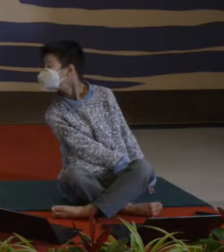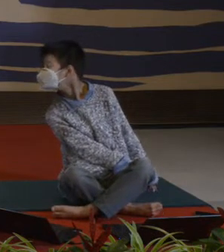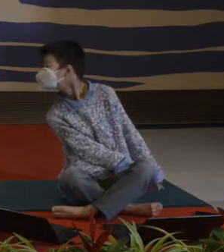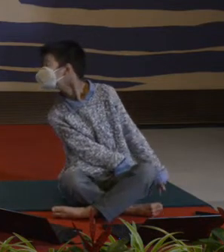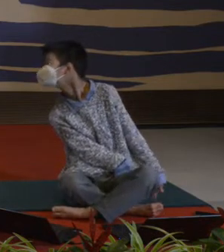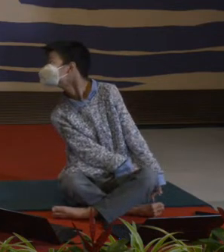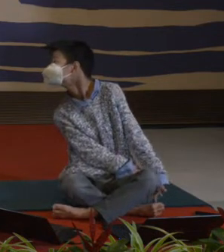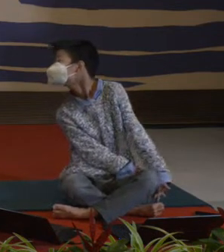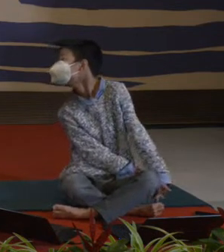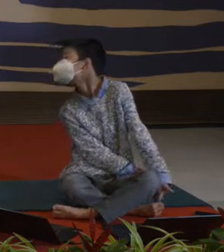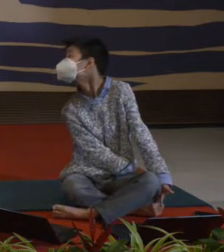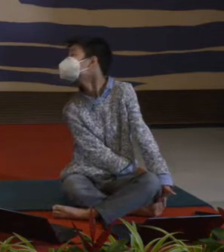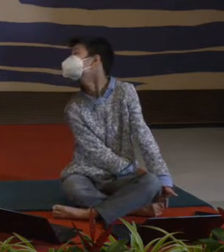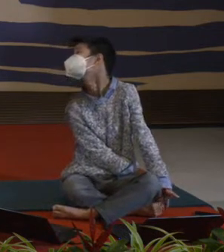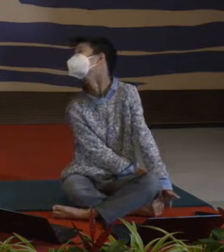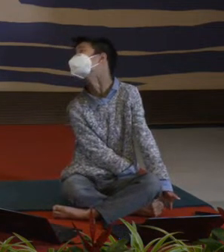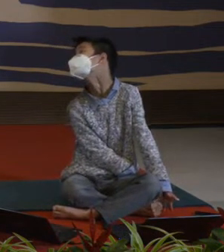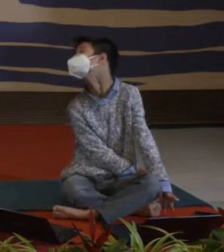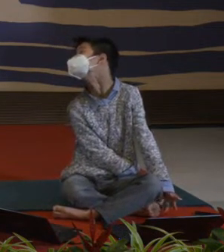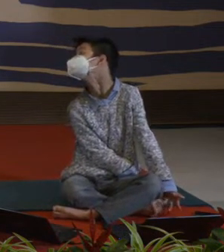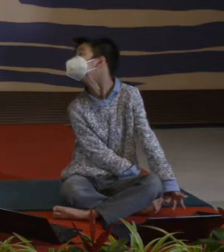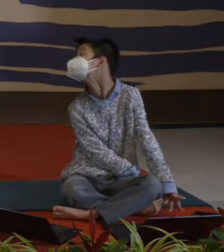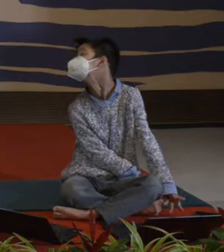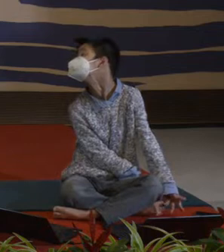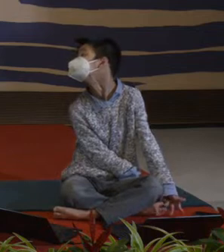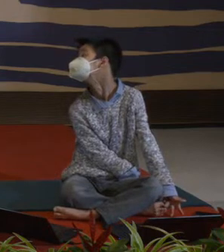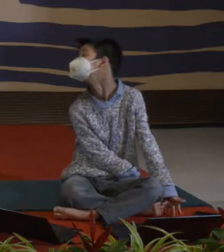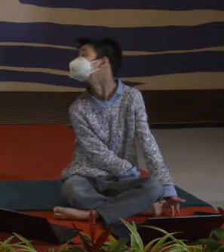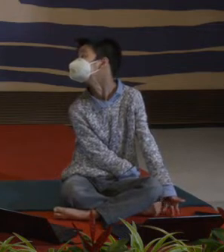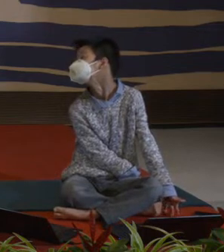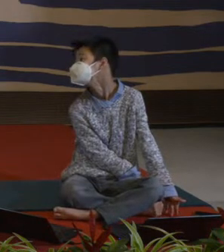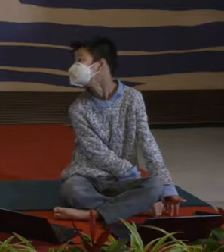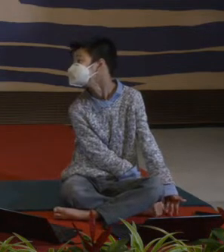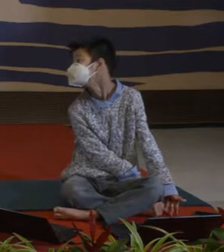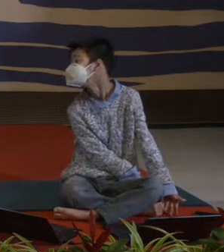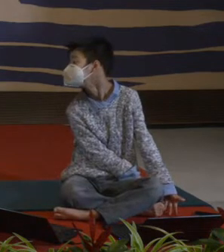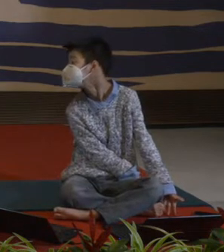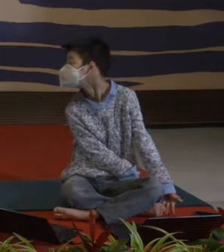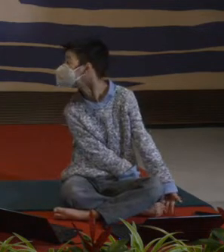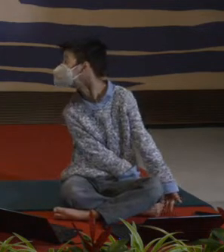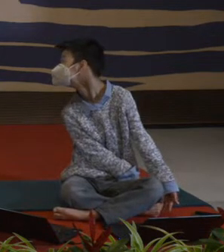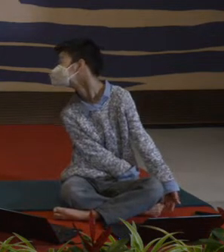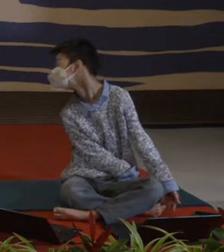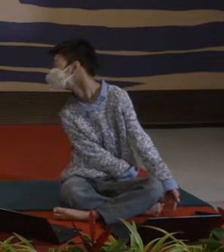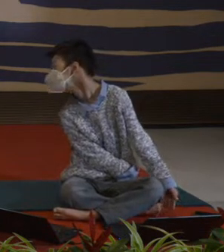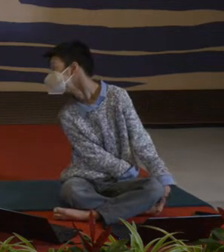CLÉ, du collectif Lutte, Handicap, Émancipation et Égalité. J'ai pas écorché ?